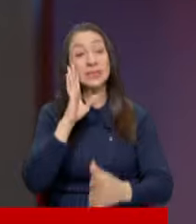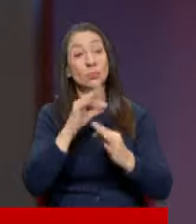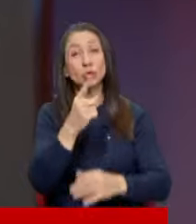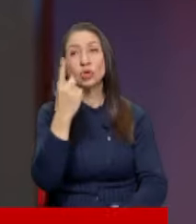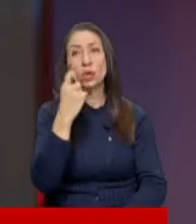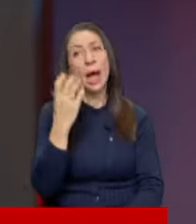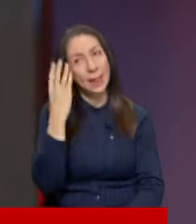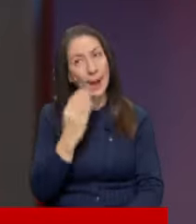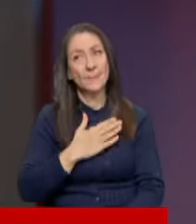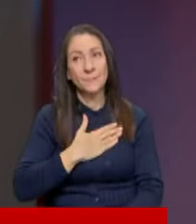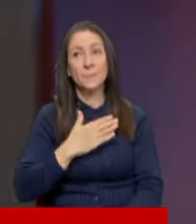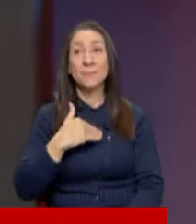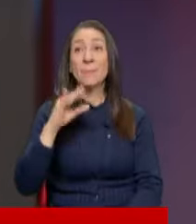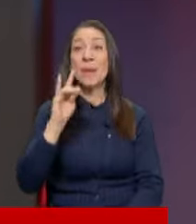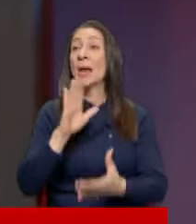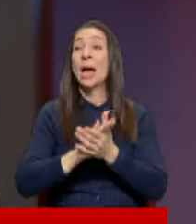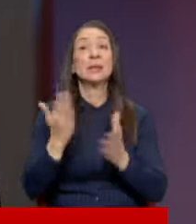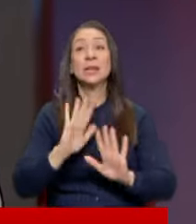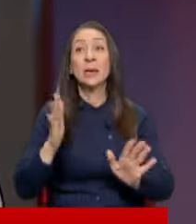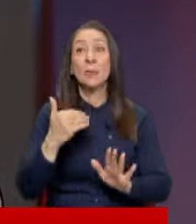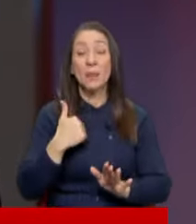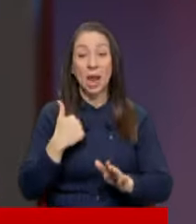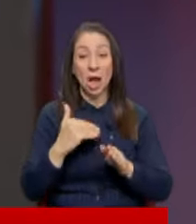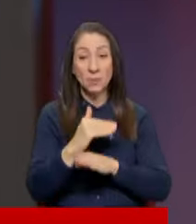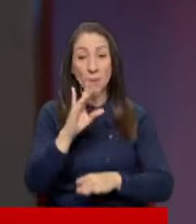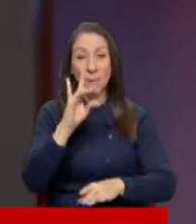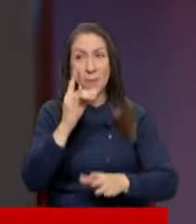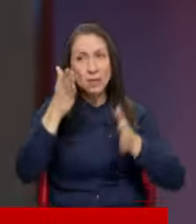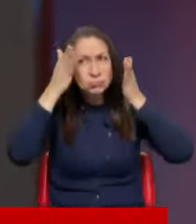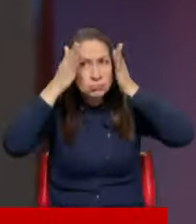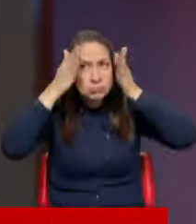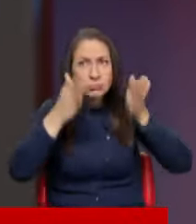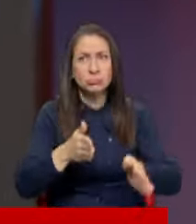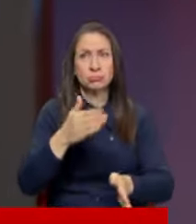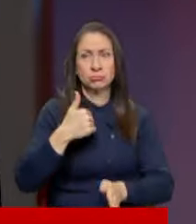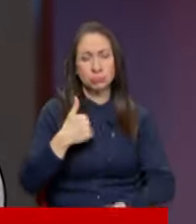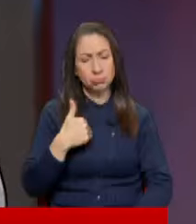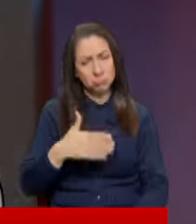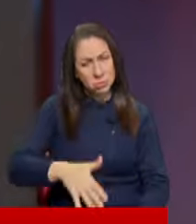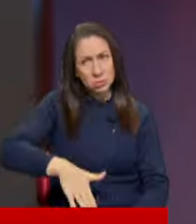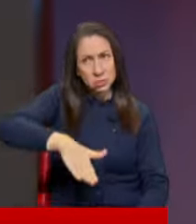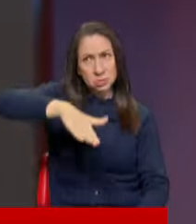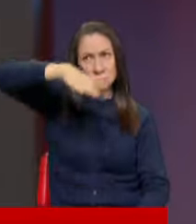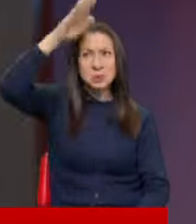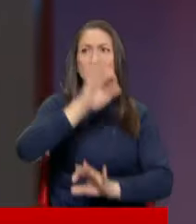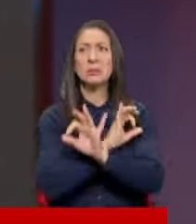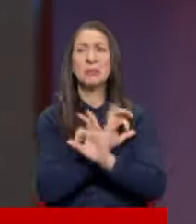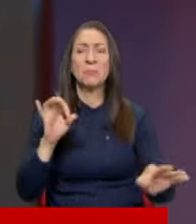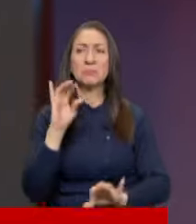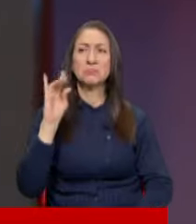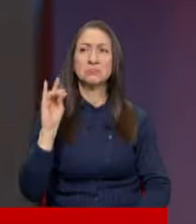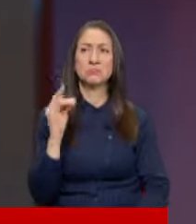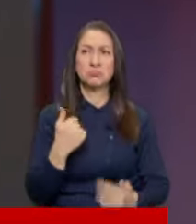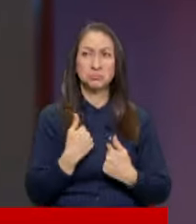bunu sormasını Anlarım ben MHP'den ayrılmadım ben hayatımı milliyetçi Gözümü açtım ürkü cü olarak Milliyetçi Hareket Partisi'nde